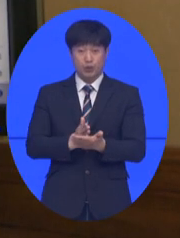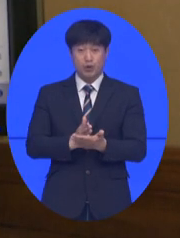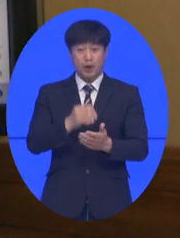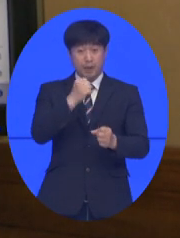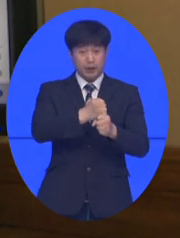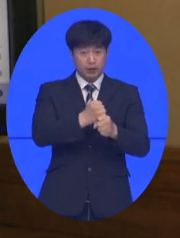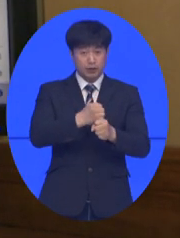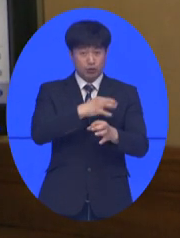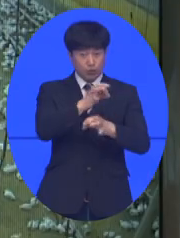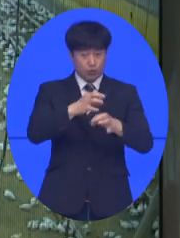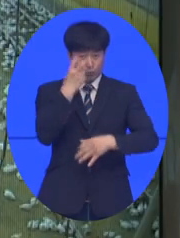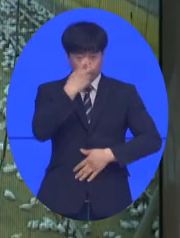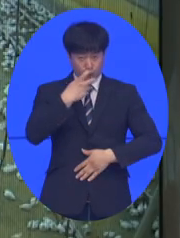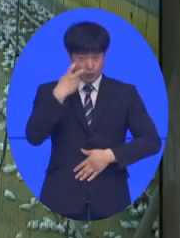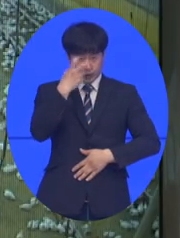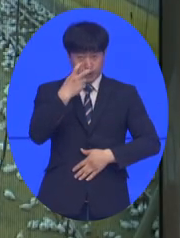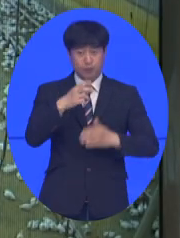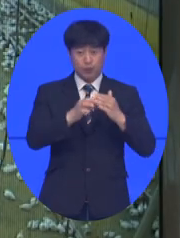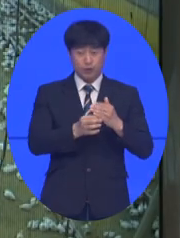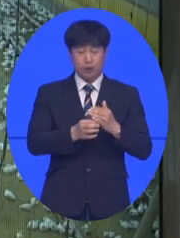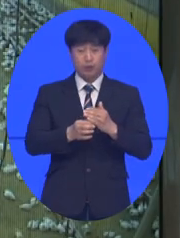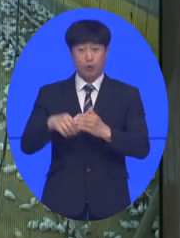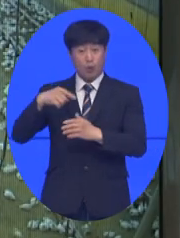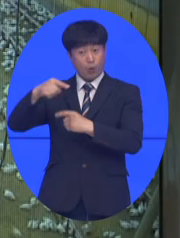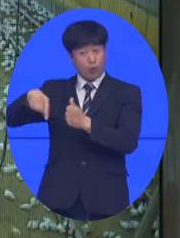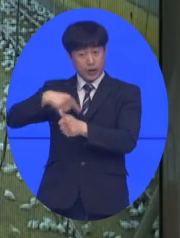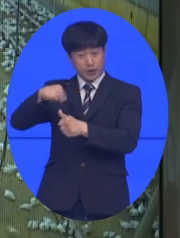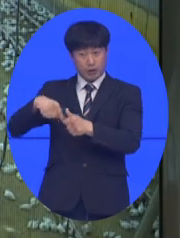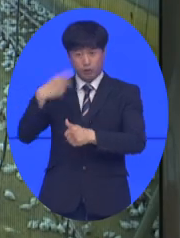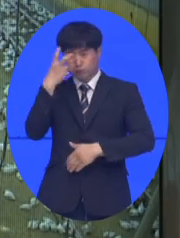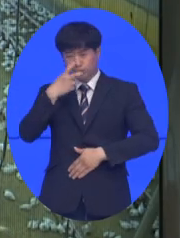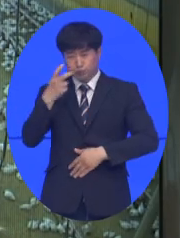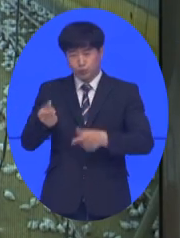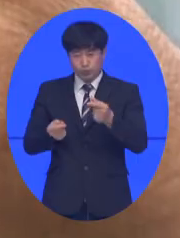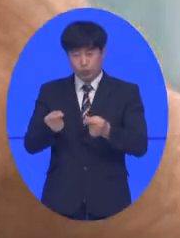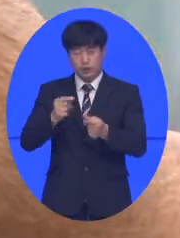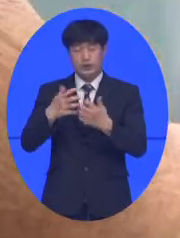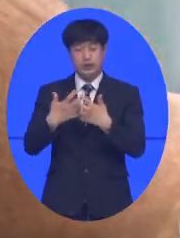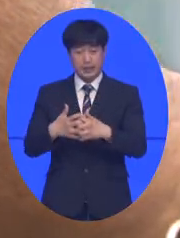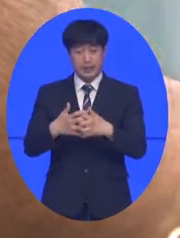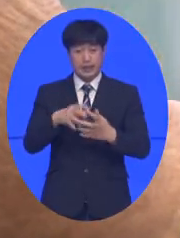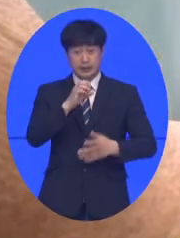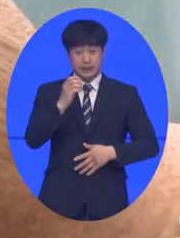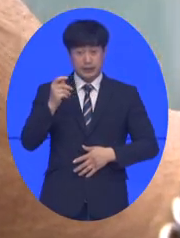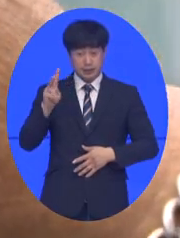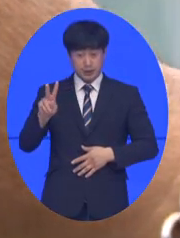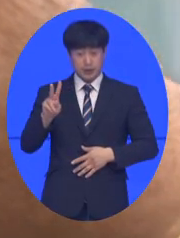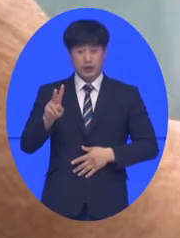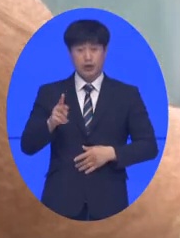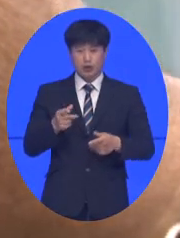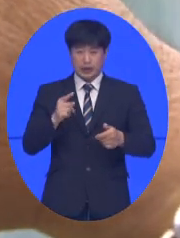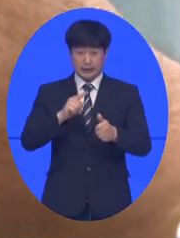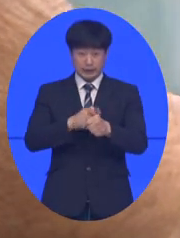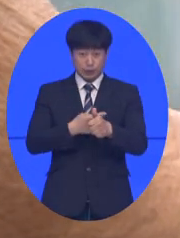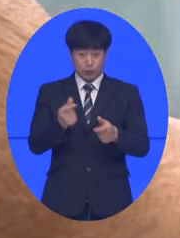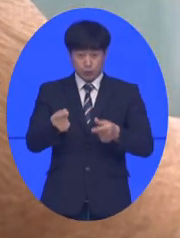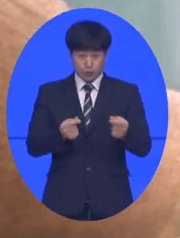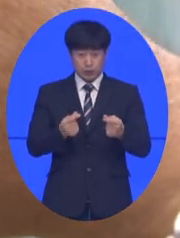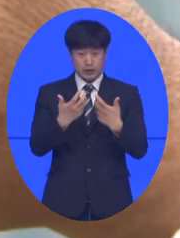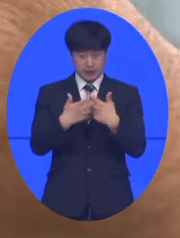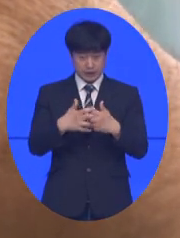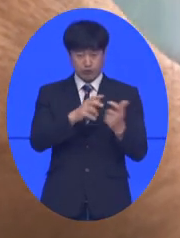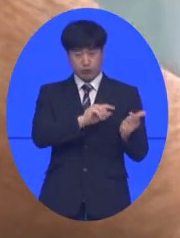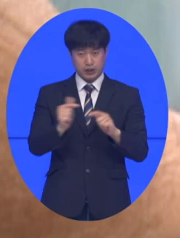생산 경영관리 프로그램, 축사 내외부의 환경 모니터링과 조절 장비, CCTV, 원격 제어가 가능한 자동화